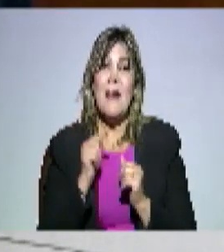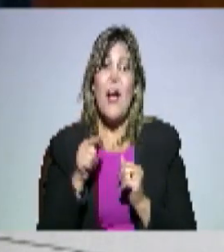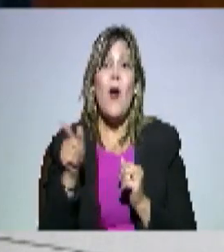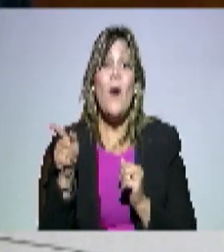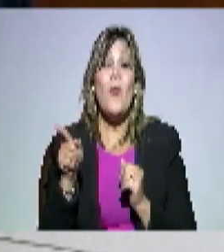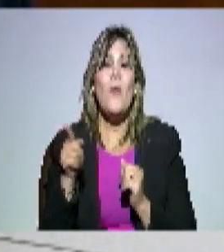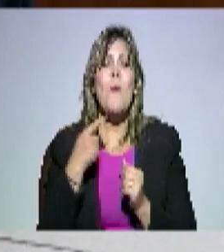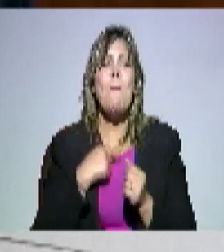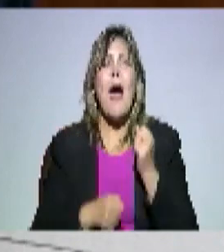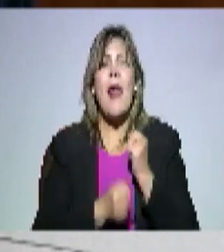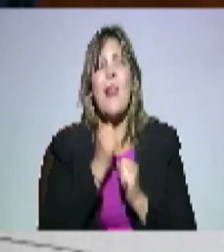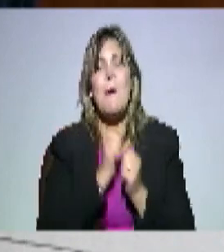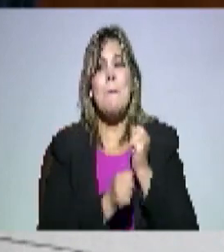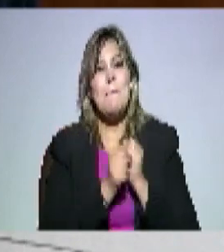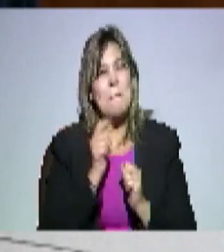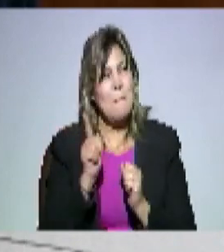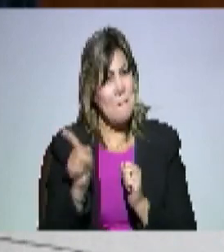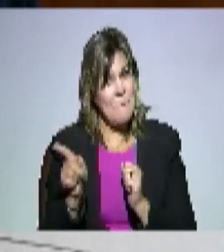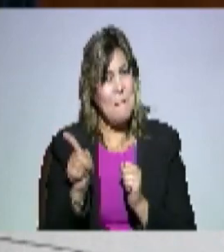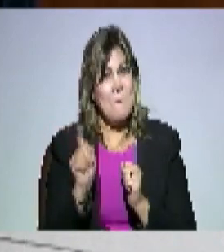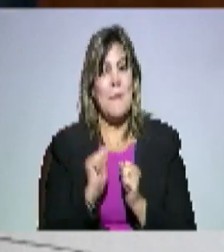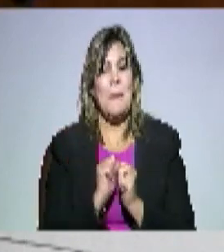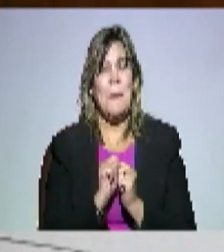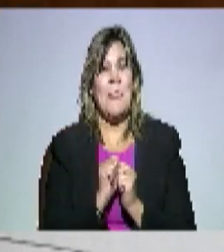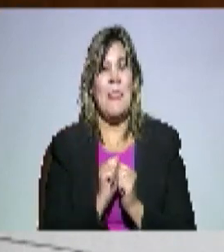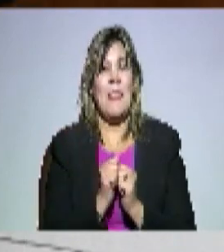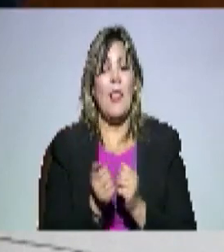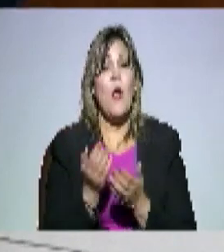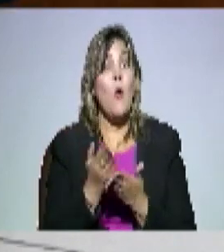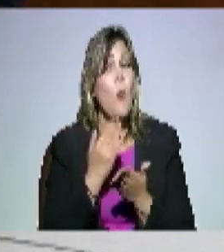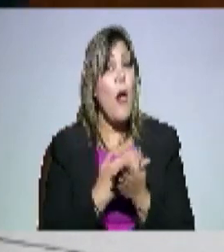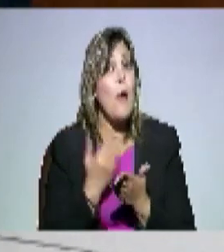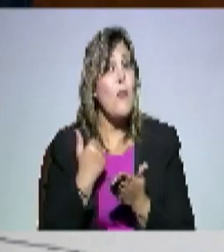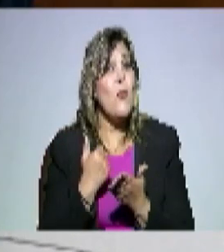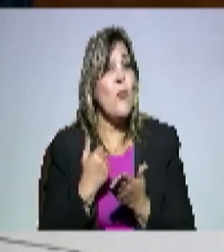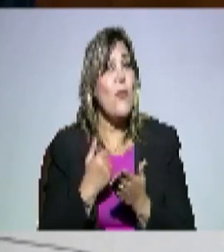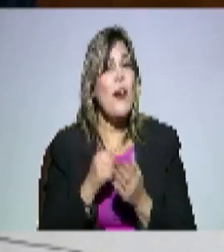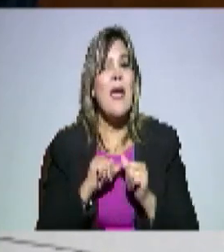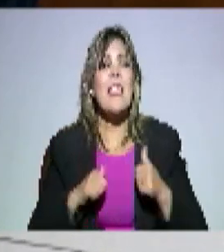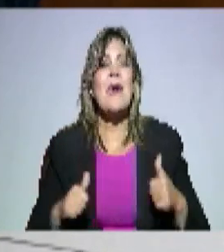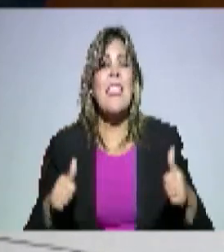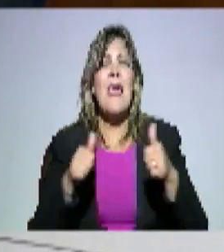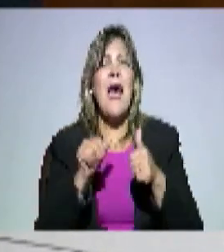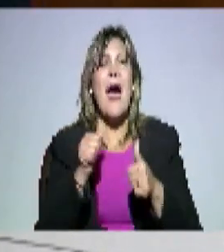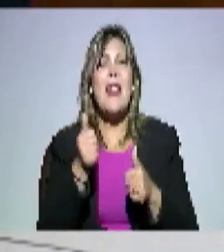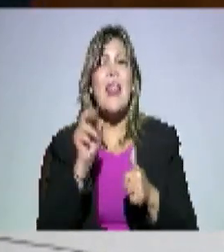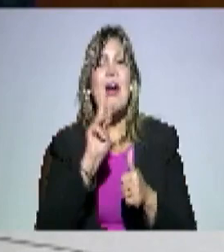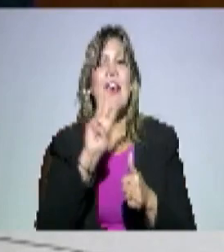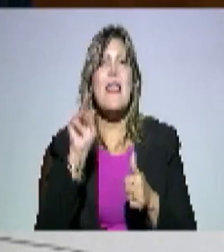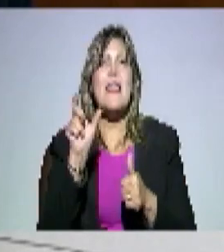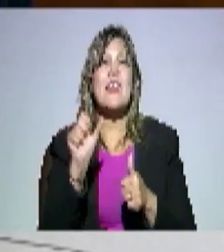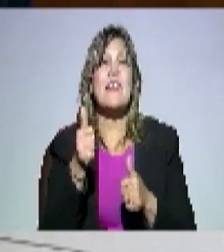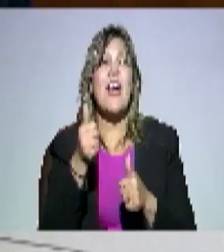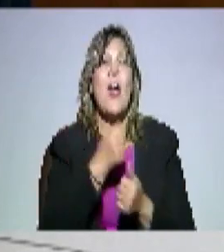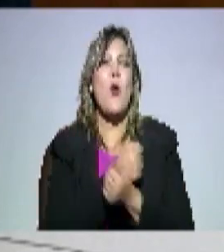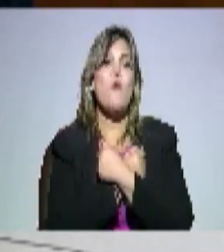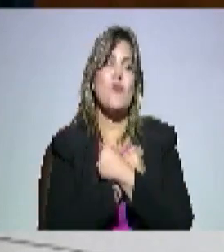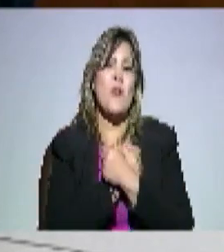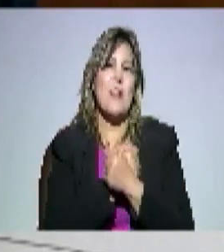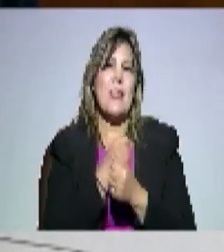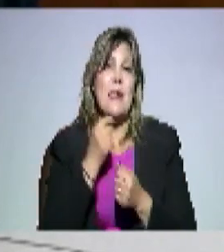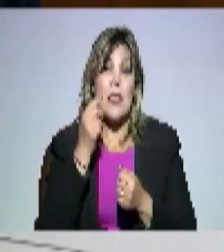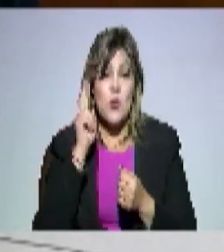ابراهيم الجوهري ابراهيم الجوهري وقبليه اهل اسنا وهكذا تلاقوا ان